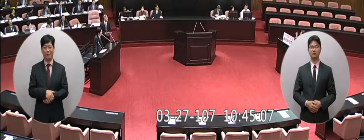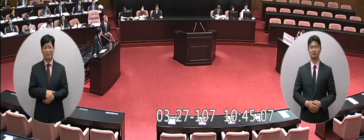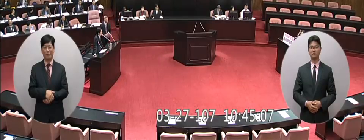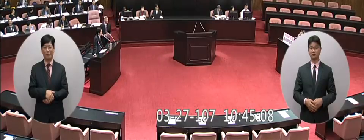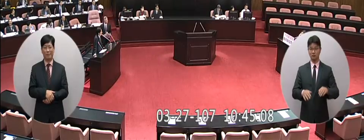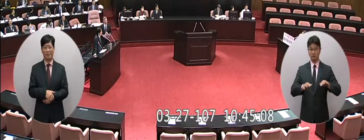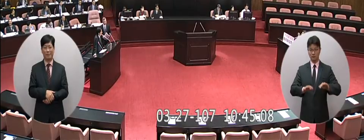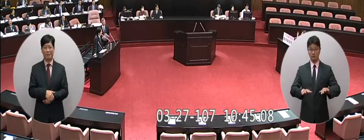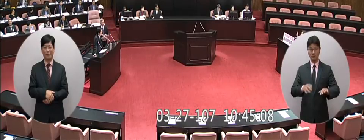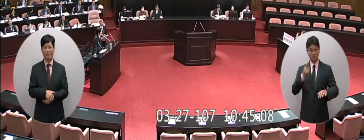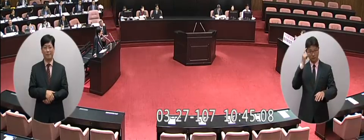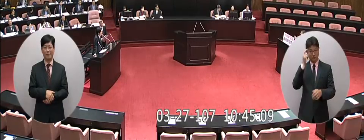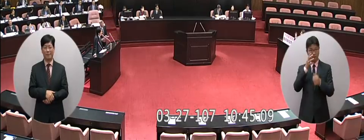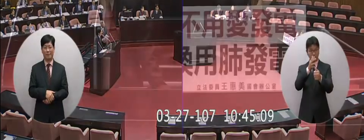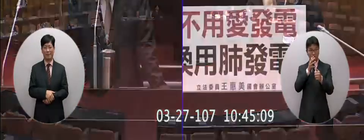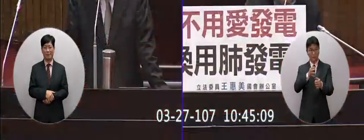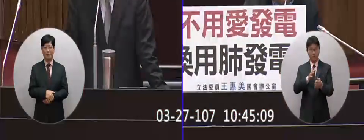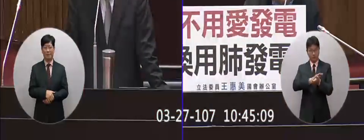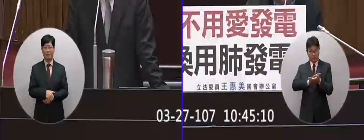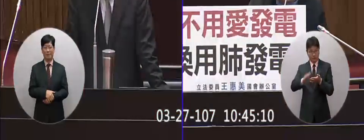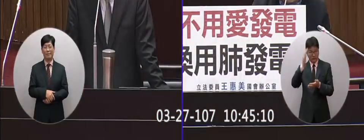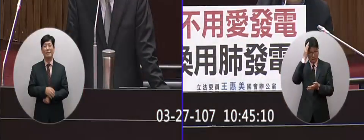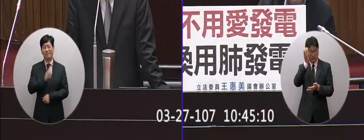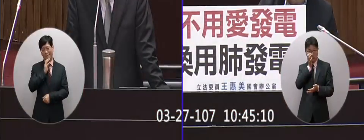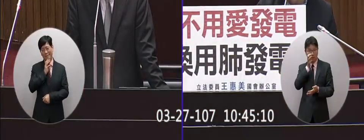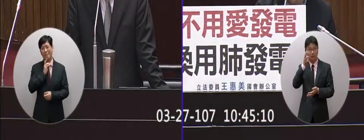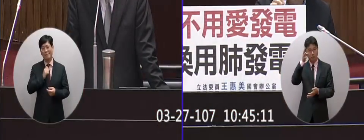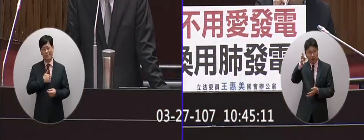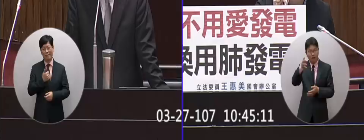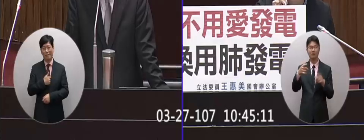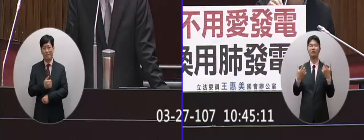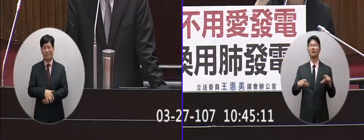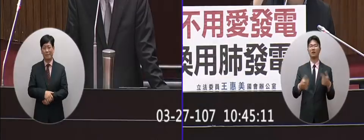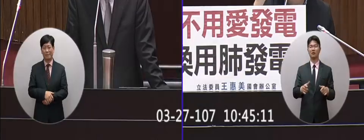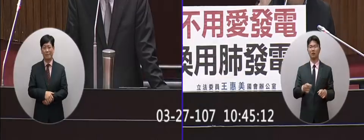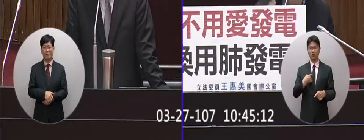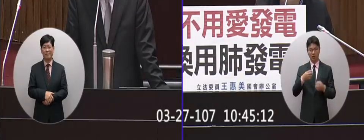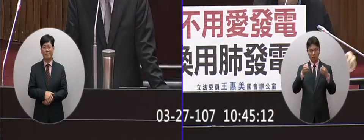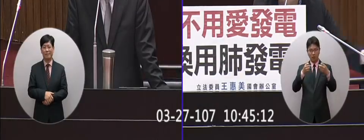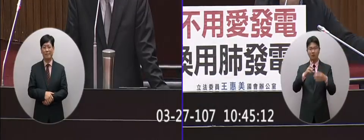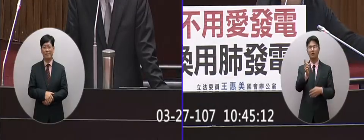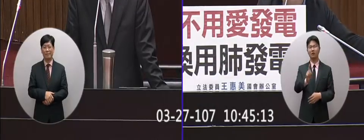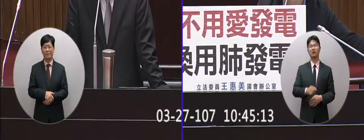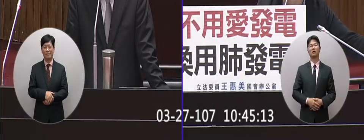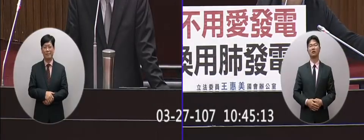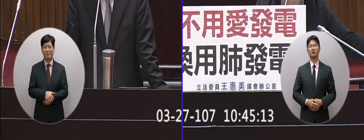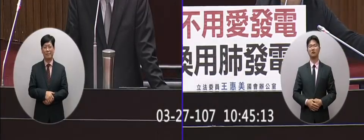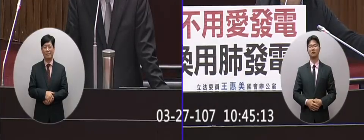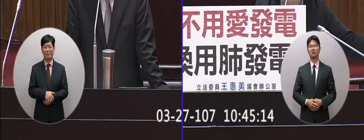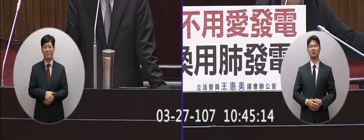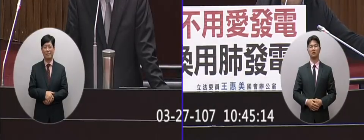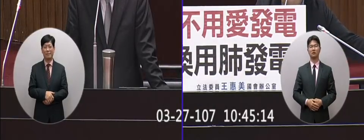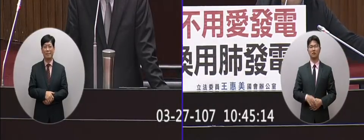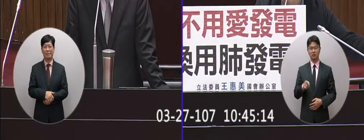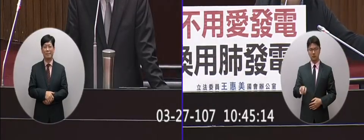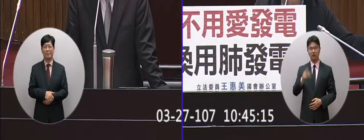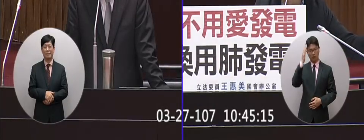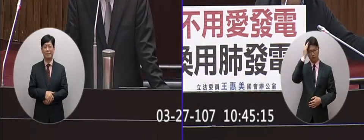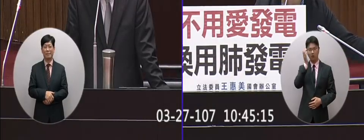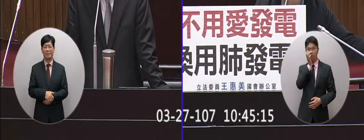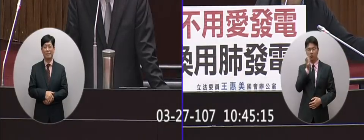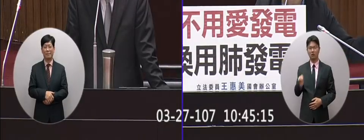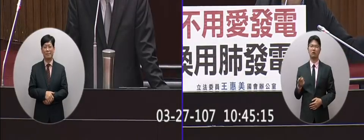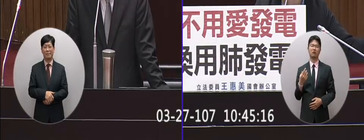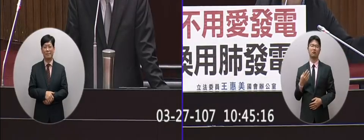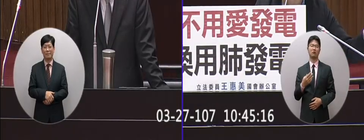今天要跟你争论的不是干净的煤，这 是 啦， 其实 要讲的是。毕竟它还是所谓的煤， 对了，